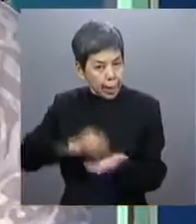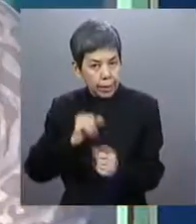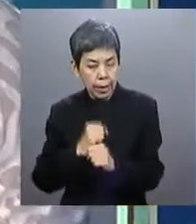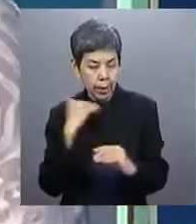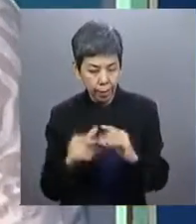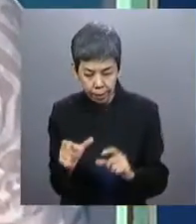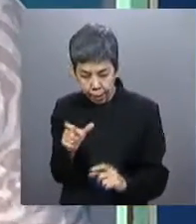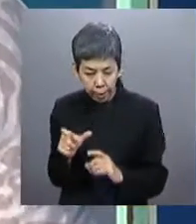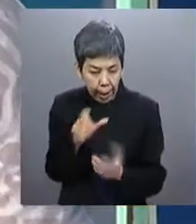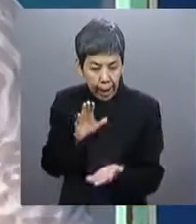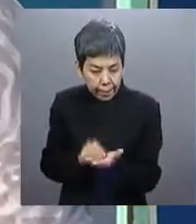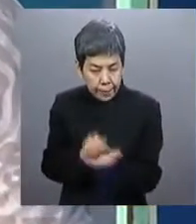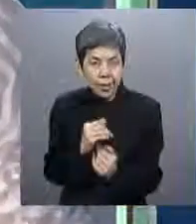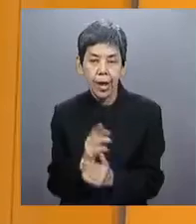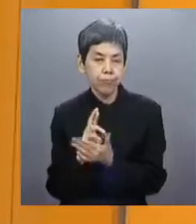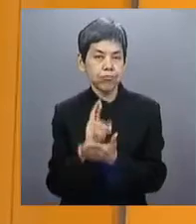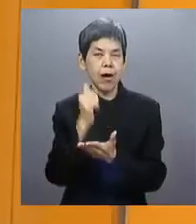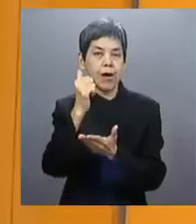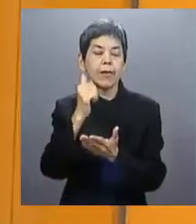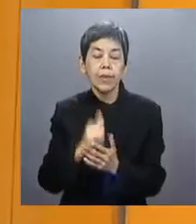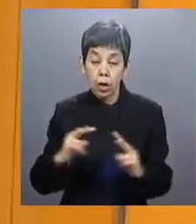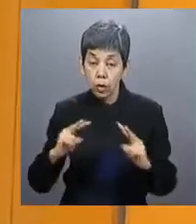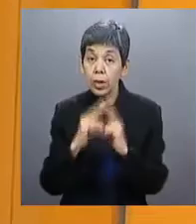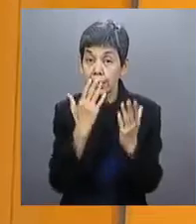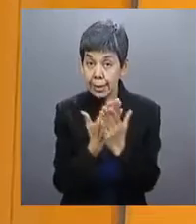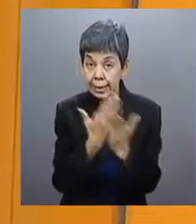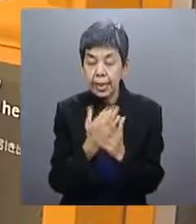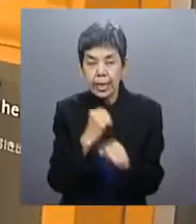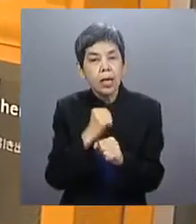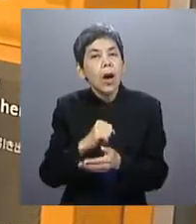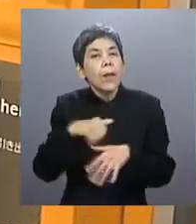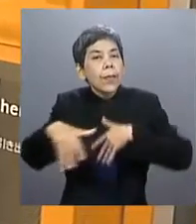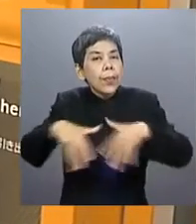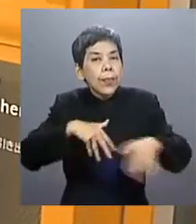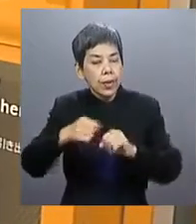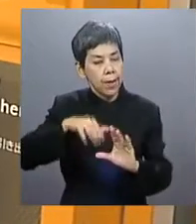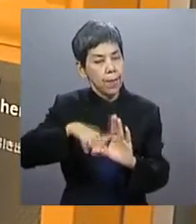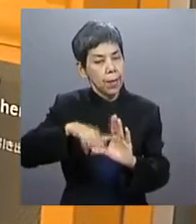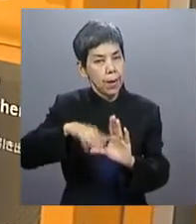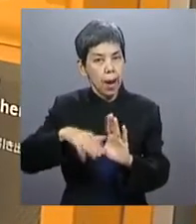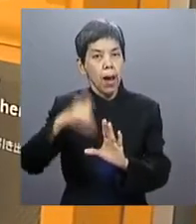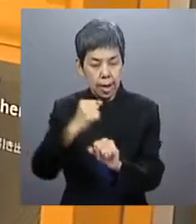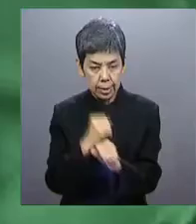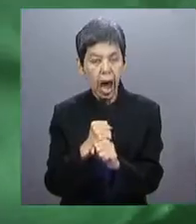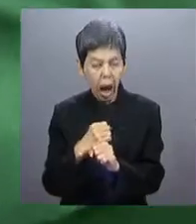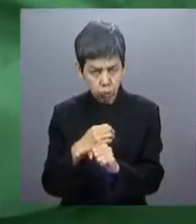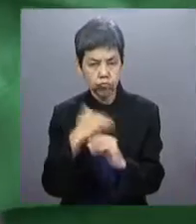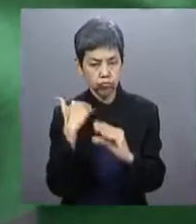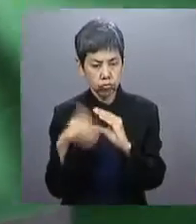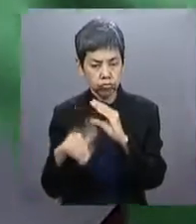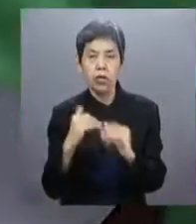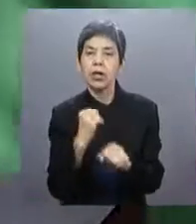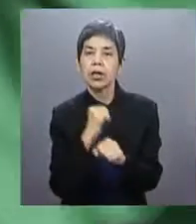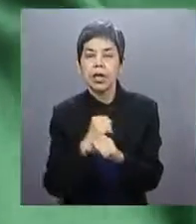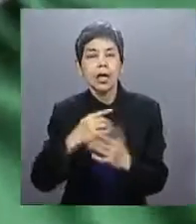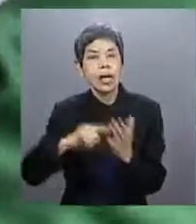พื่อลุ้นรางวัลกระทรวงการคลังและหน่วยงานที่เกี่ยวข้องจะเปิดให้ประชาชนเข้าลงทะเบียนเพื่อเข้าร่วมโครงการพร้อมเพย์